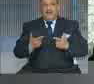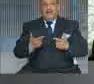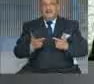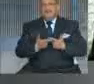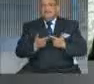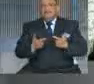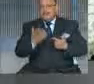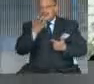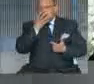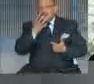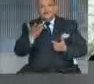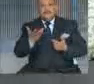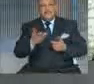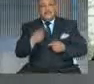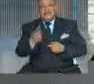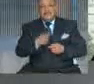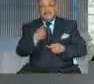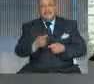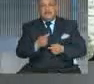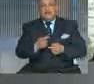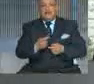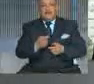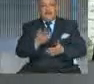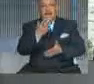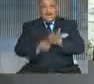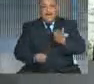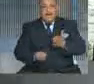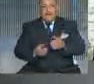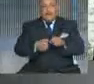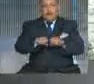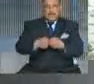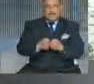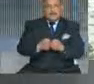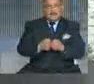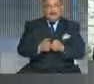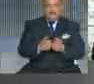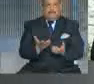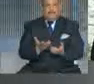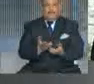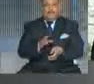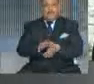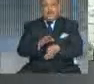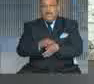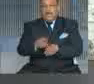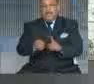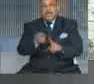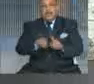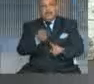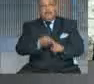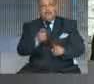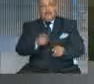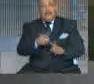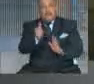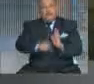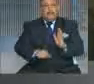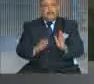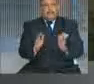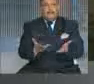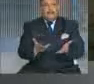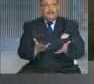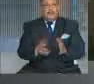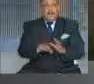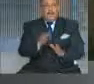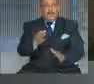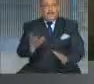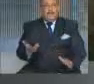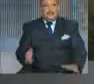الصحة، إلى كل المصالح المختصة في أحد استعجالي دونك حل مشكل جراحة الأطفال في القروان. والولي تلقاه